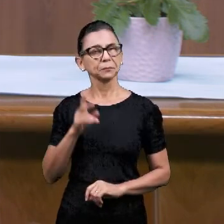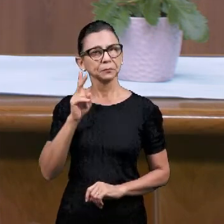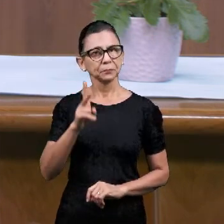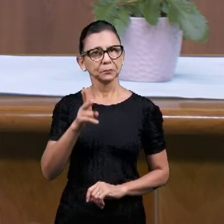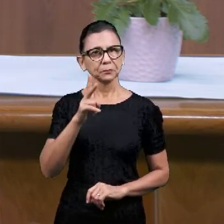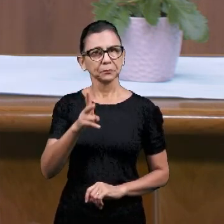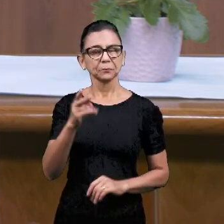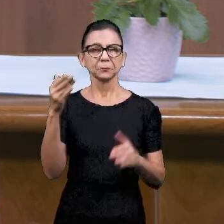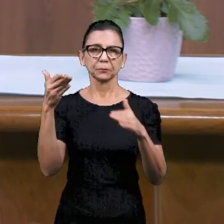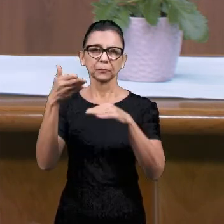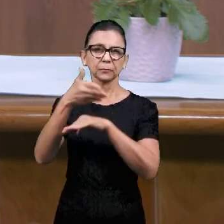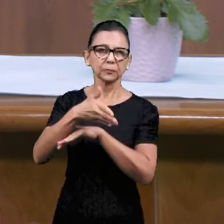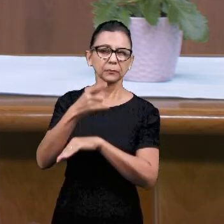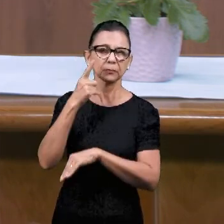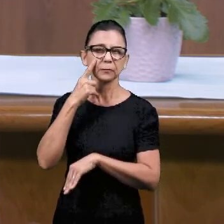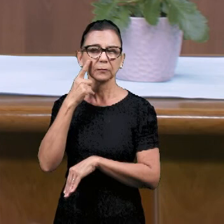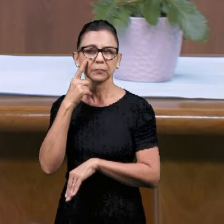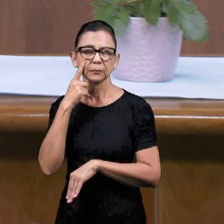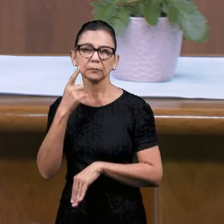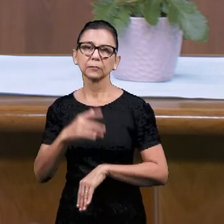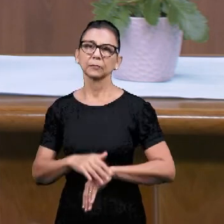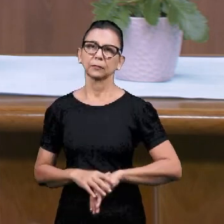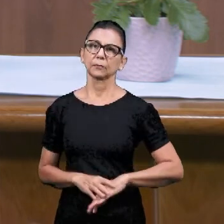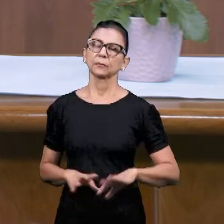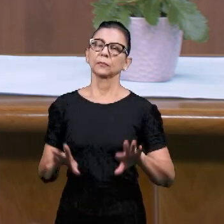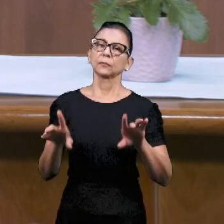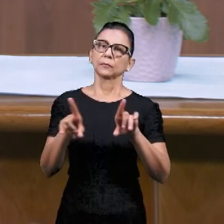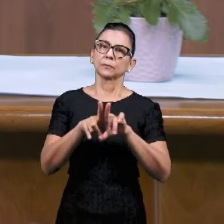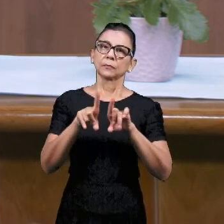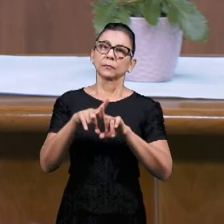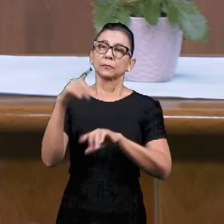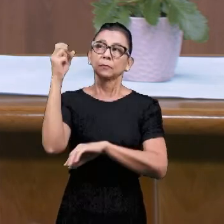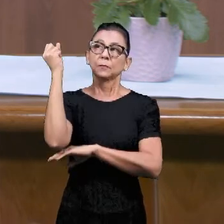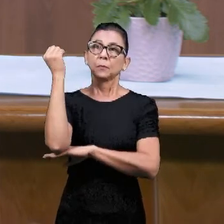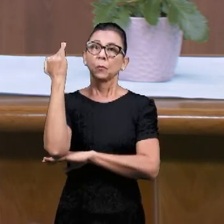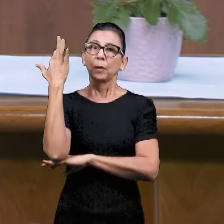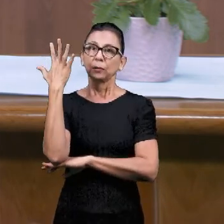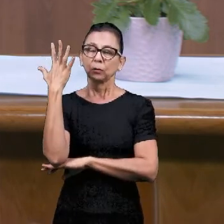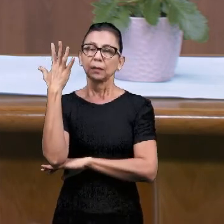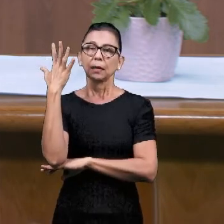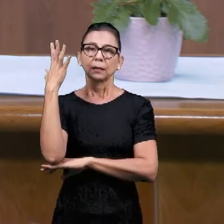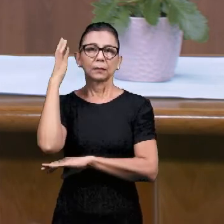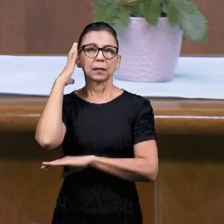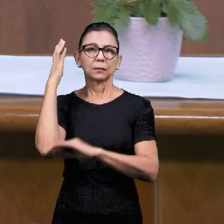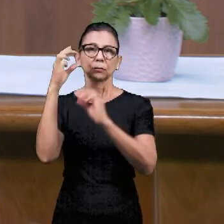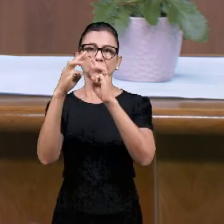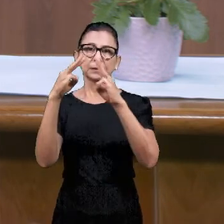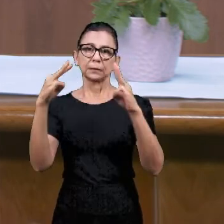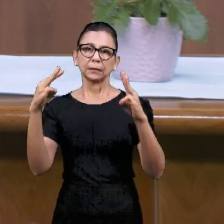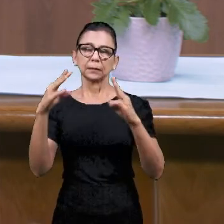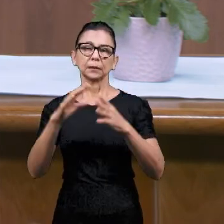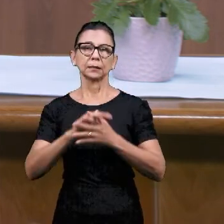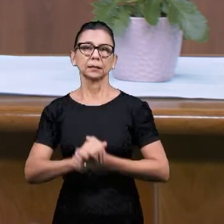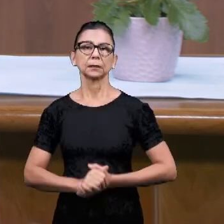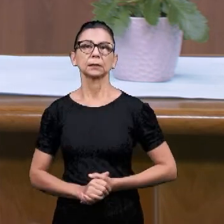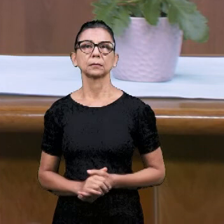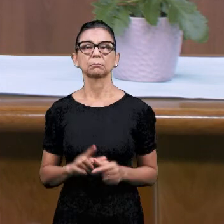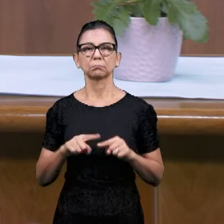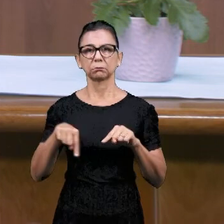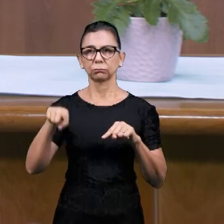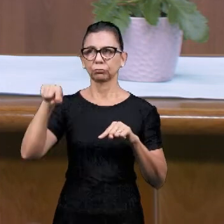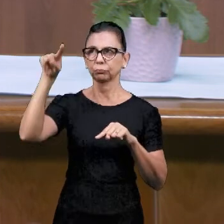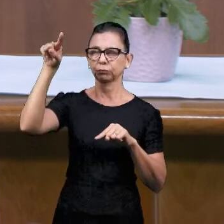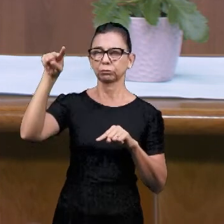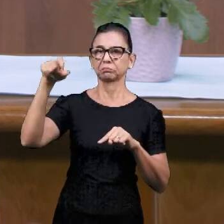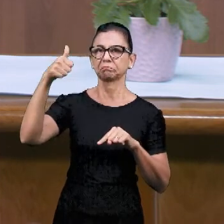continuez avec cette ressource, en plus de la prière au matin, avec une audience